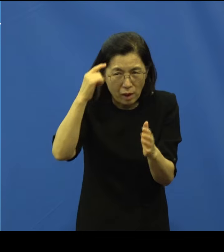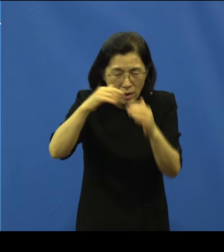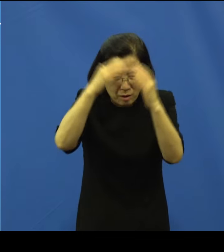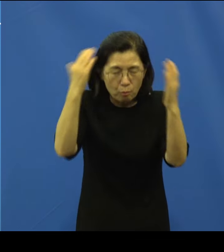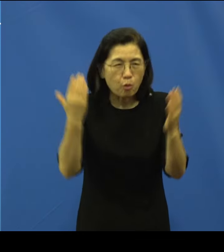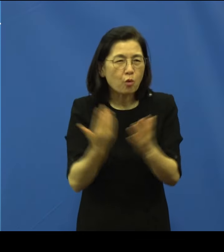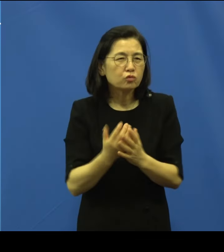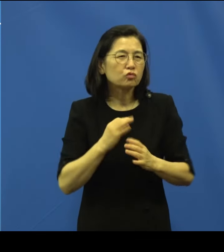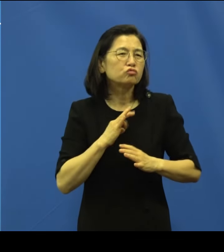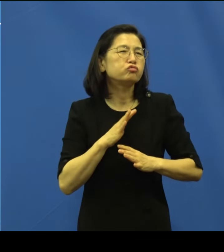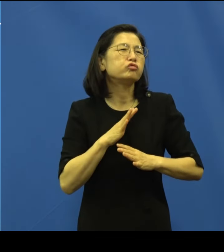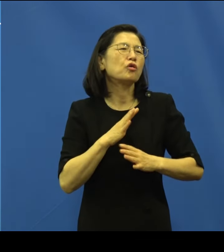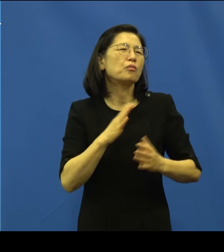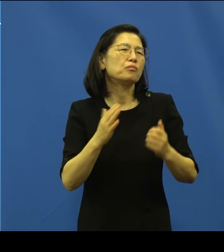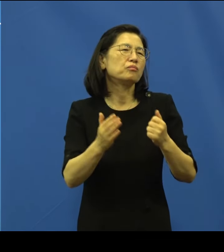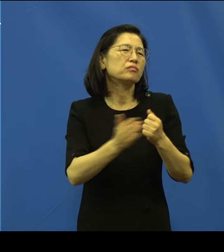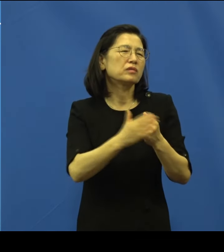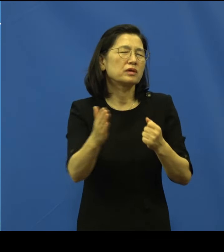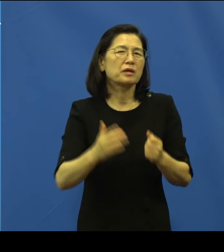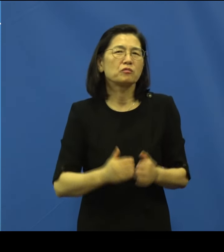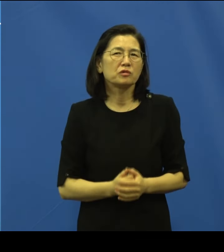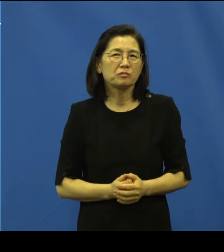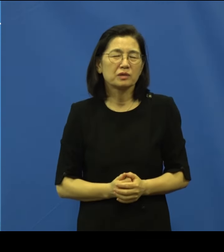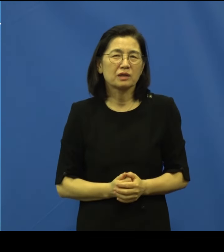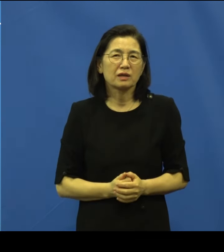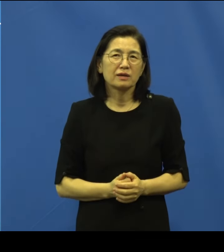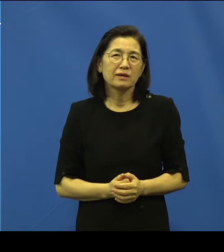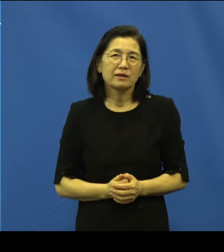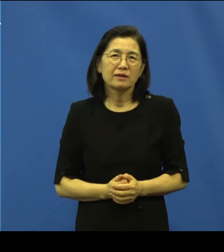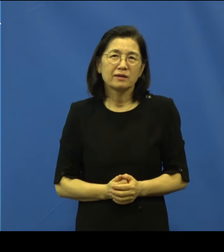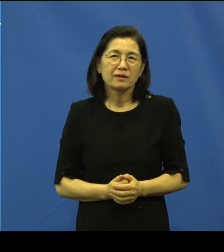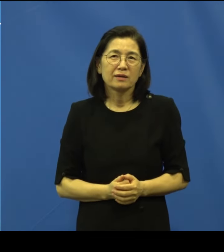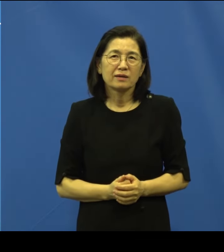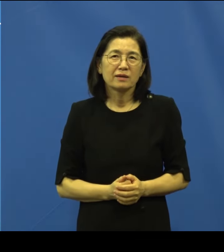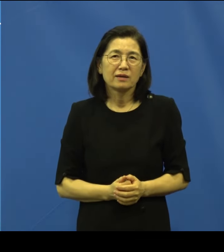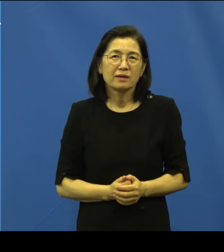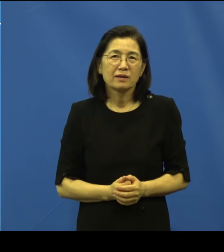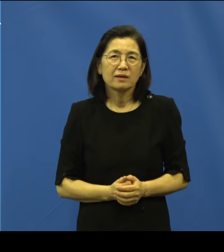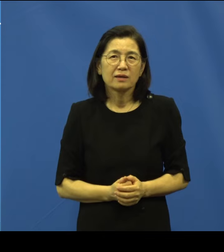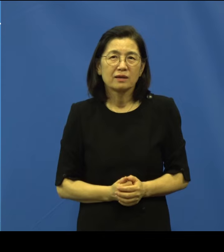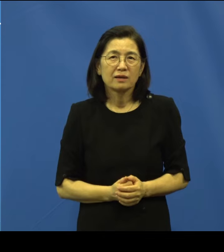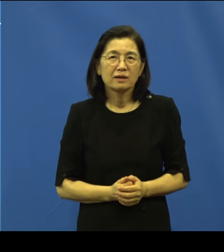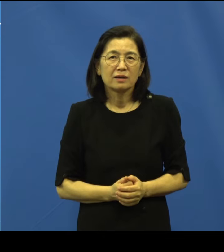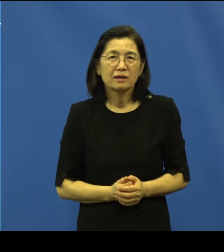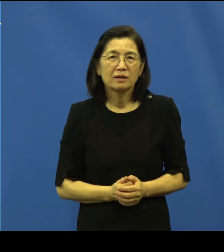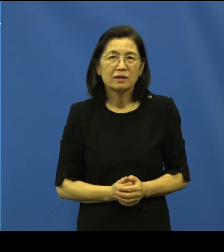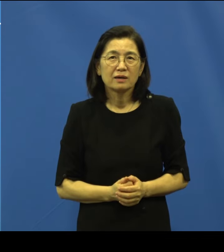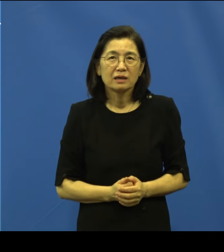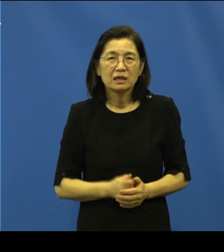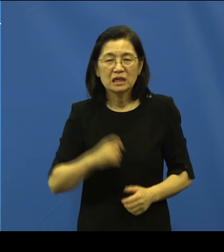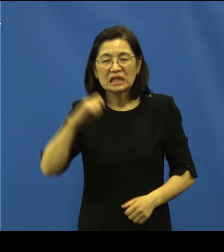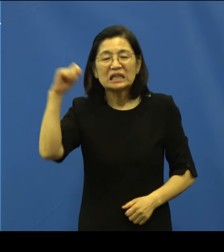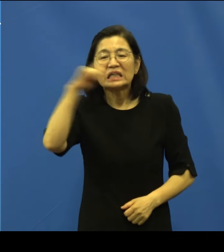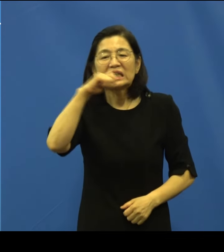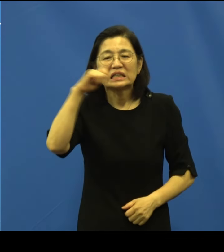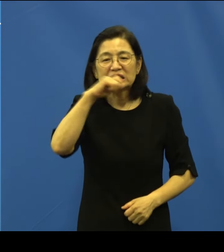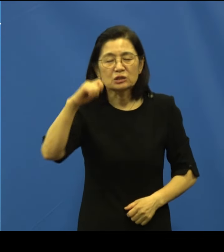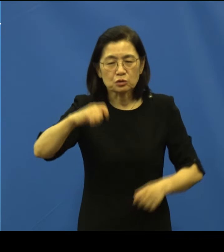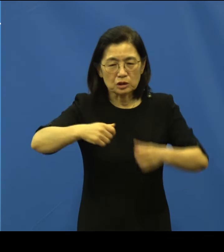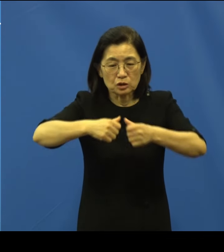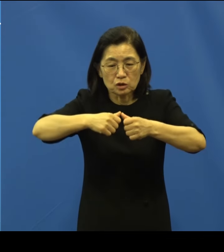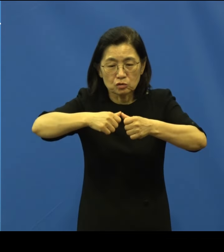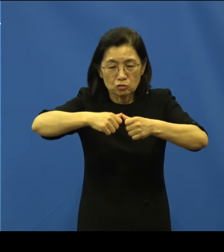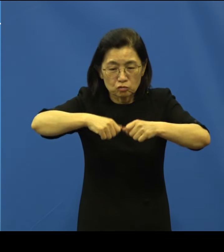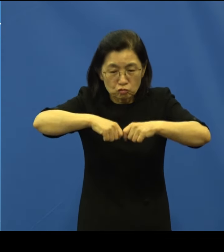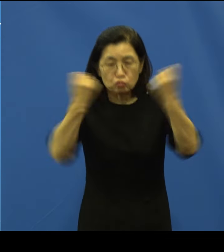뭐 아침에도 뭐 그냥 뭐 어쩔 줄 몰라는 거예요. 뭐 그냥 뭐 칫솔 하다가 막 칫솔이 뚝 부러지면 오늘 기분